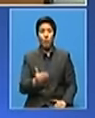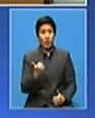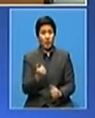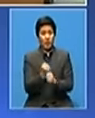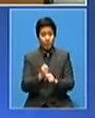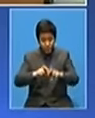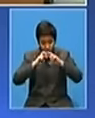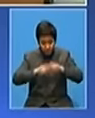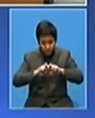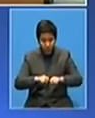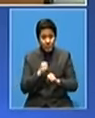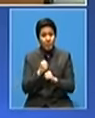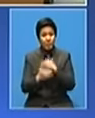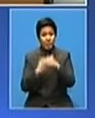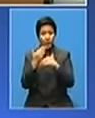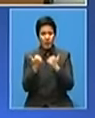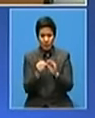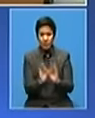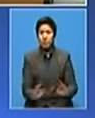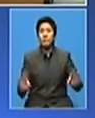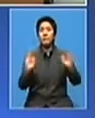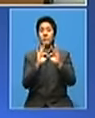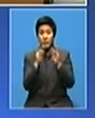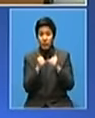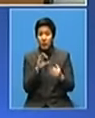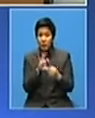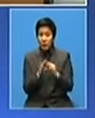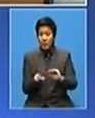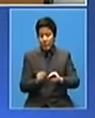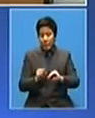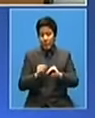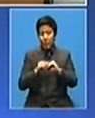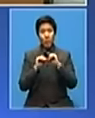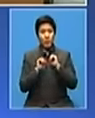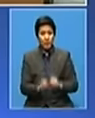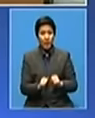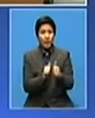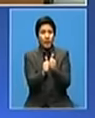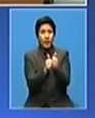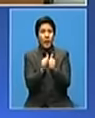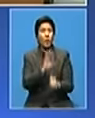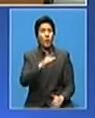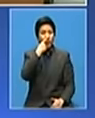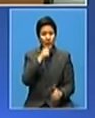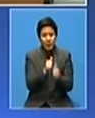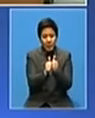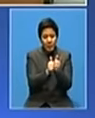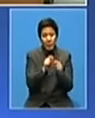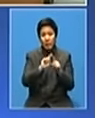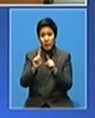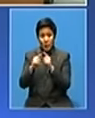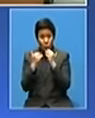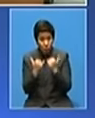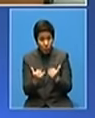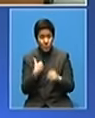ยและพัฒนามีความจำเป็นอย่างยิ่งเป็นสิ่งสำคัญในการเพิ่มขีดความสามารถของประเทศในการแข่งขันแม้ว่าปัจจุ